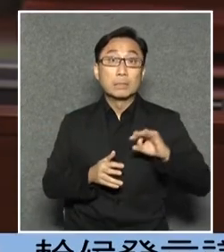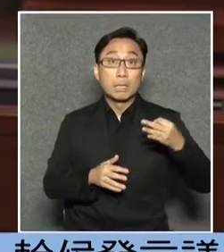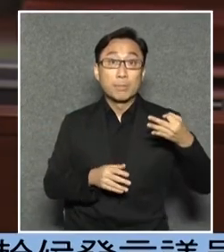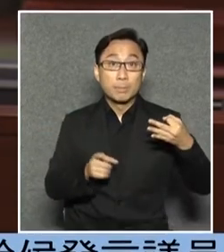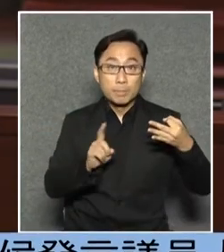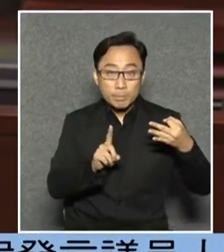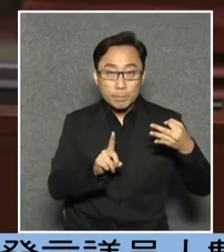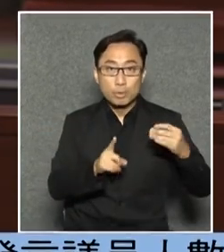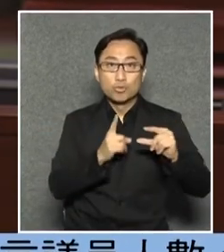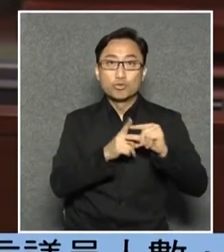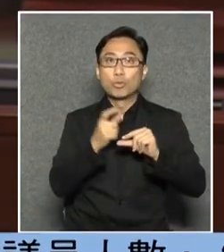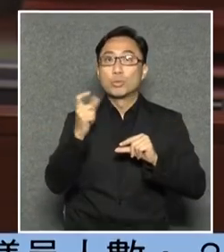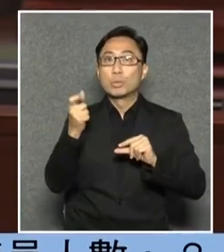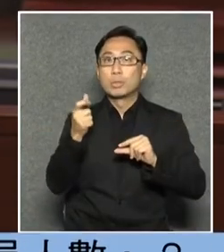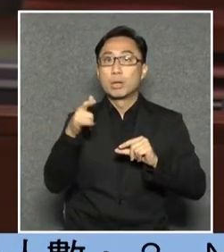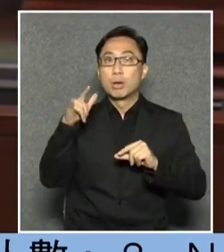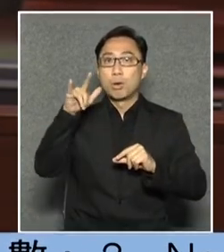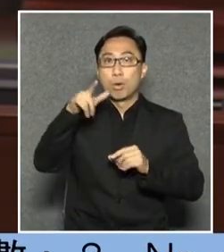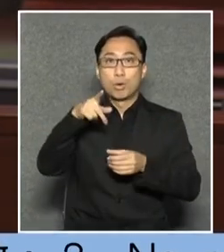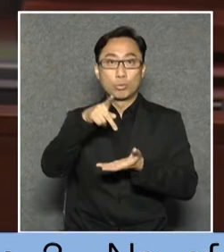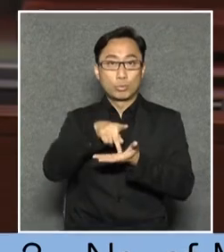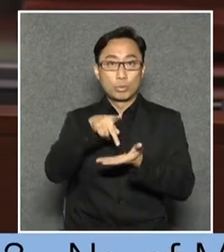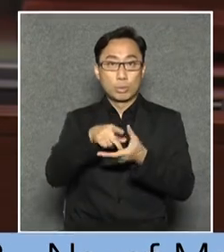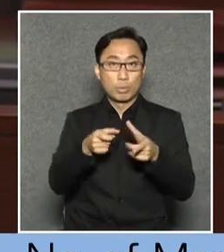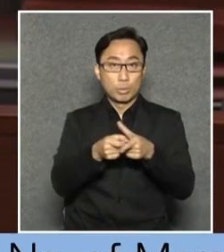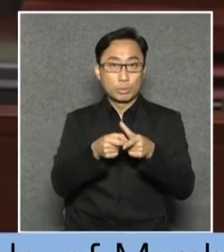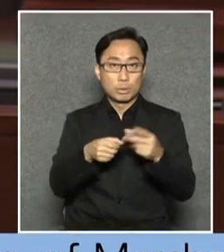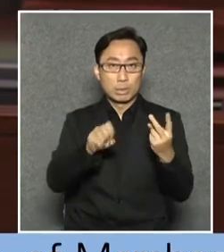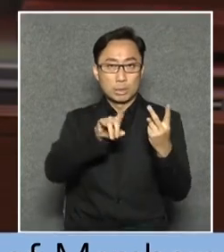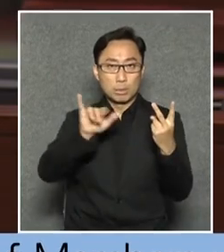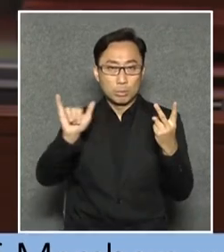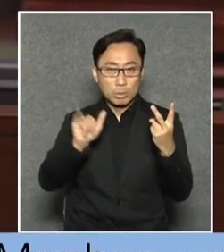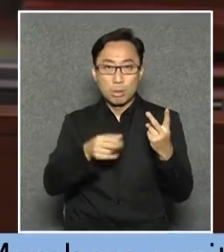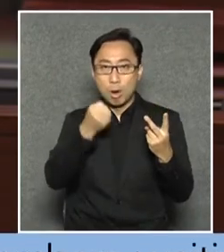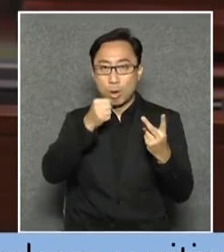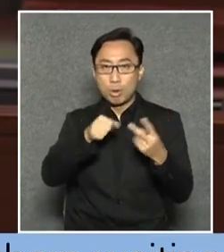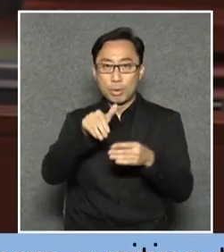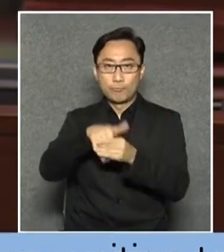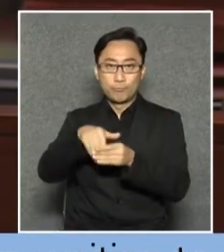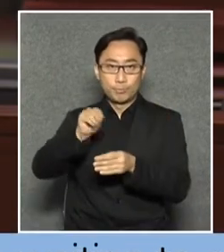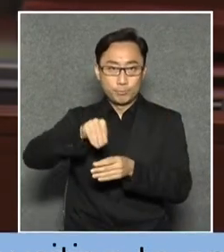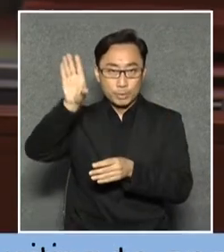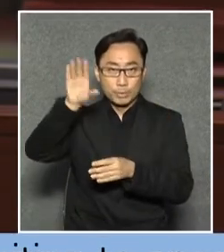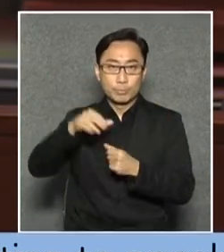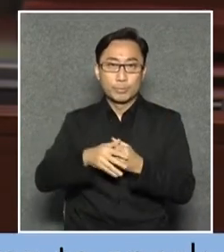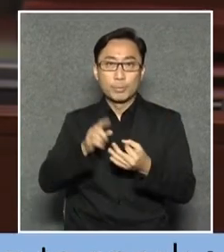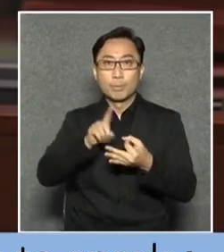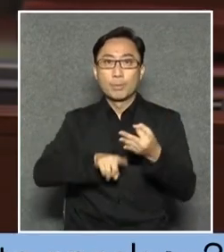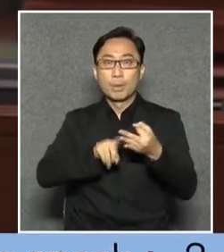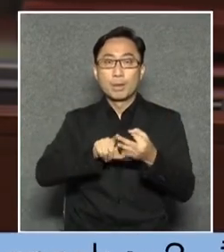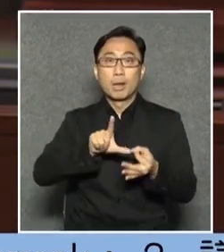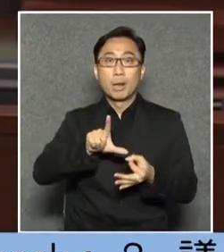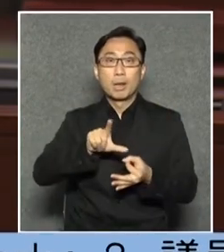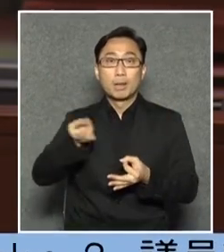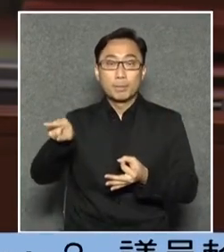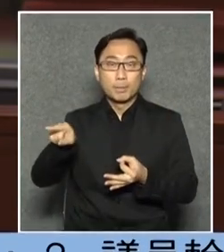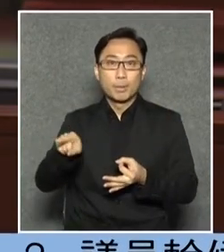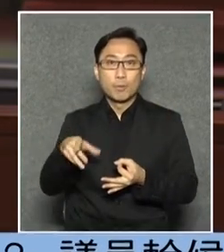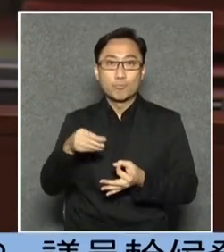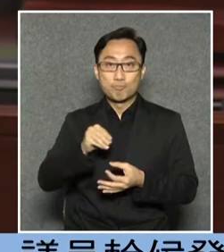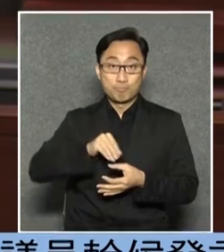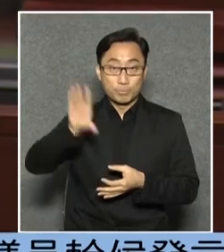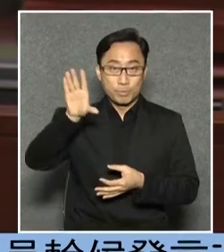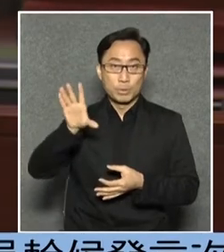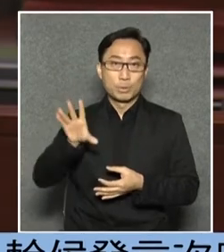空租任公司，2016年在香港上市，由李小加嗱聲拎了上市